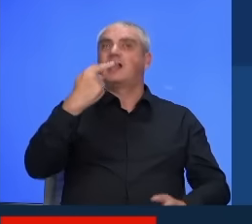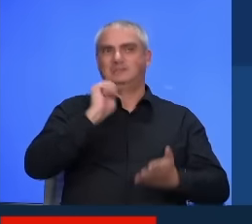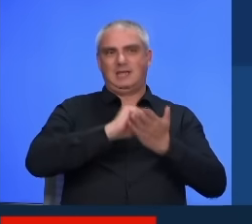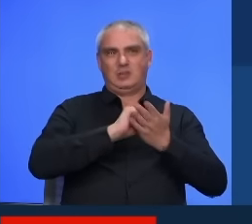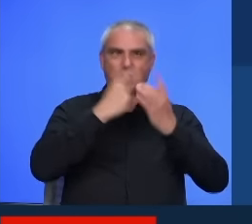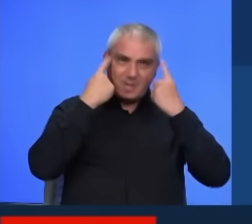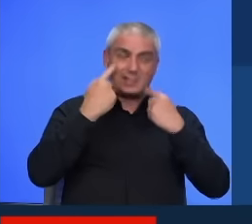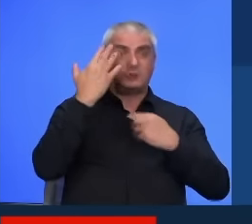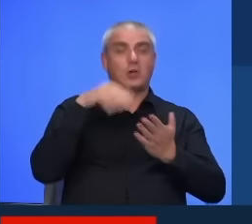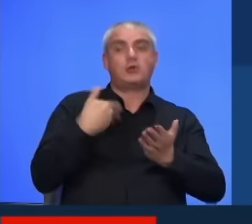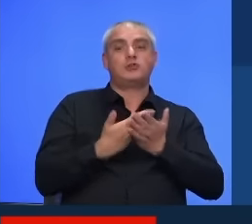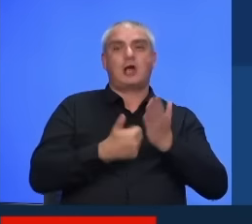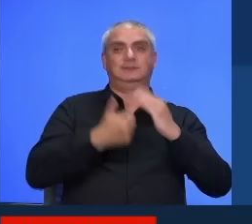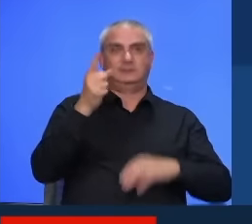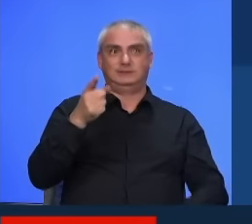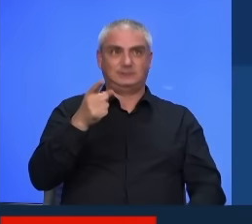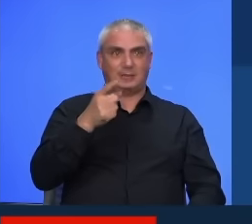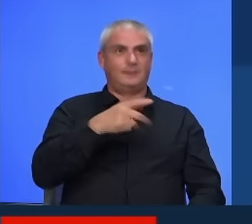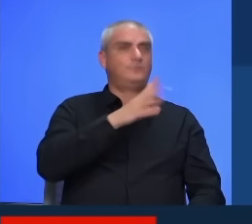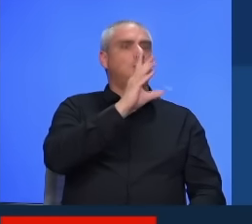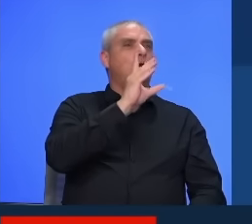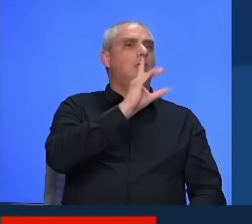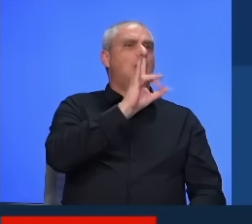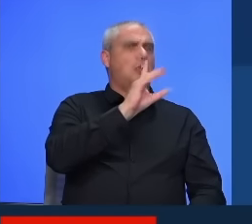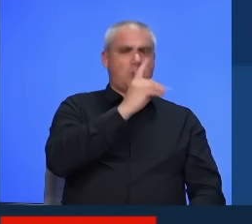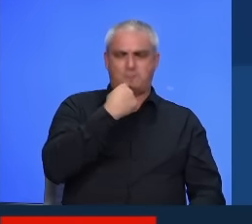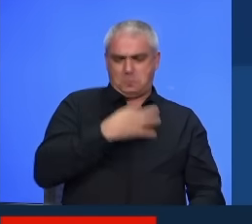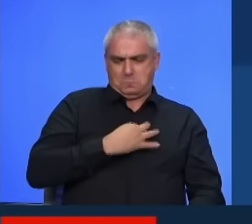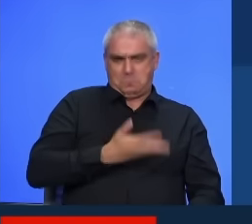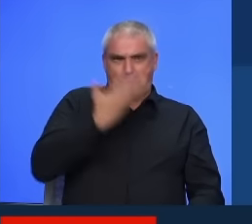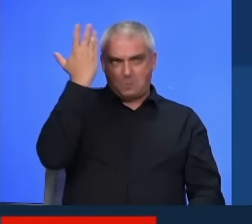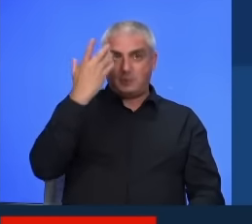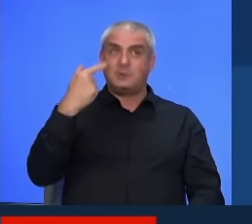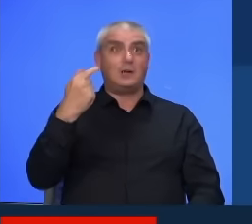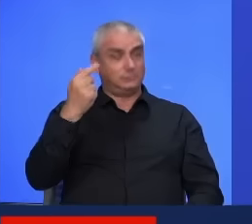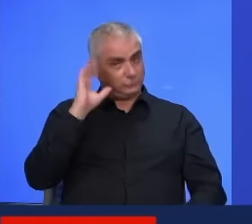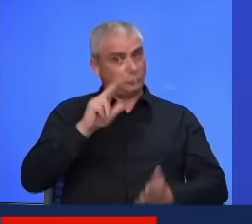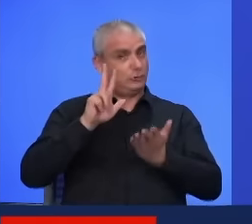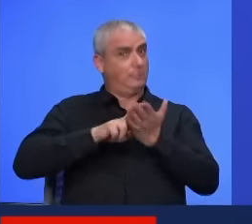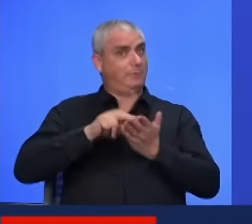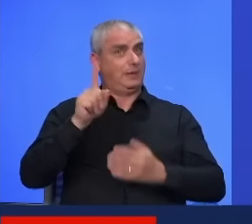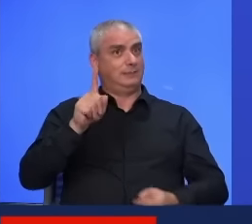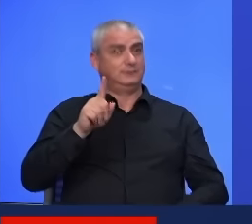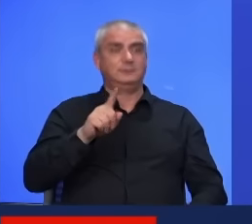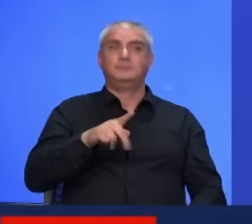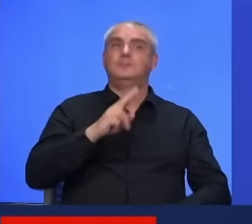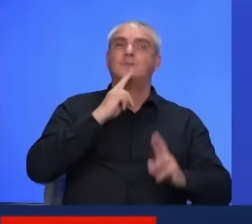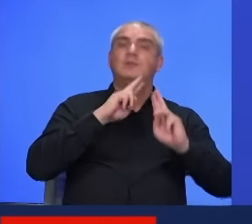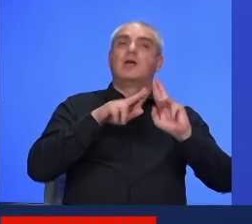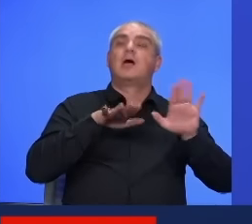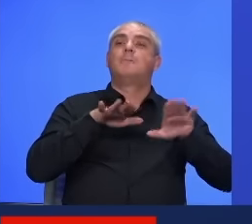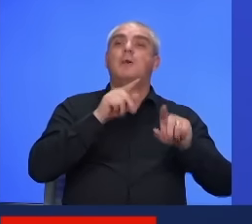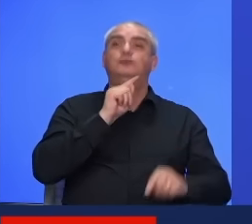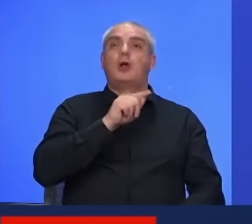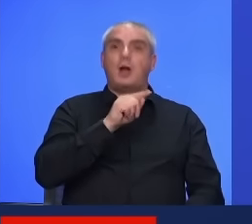חרדי שהיה יועץ השר. דורפמן, למי אכפת? גלסנר, יש בגץ. הרשות